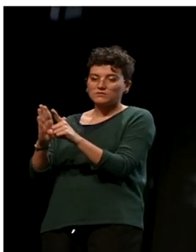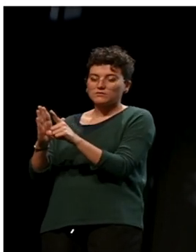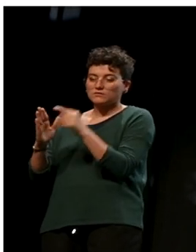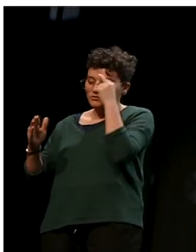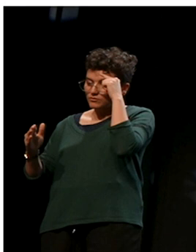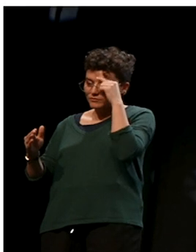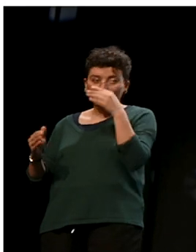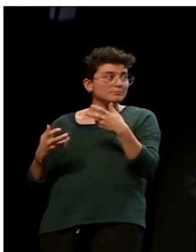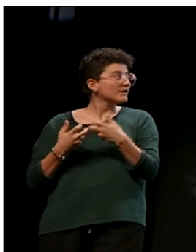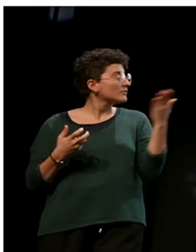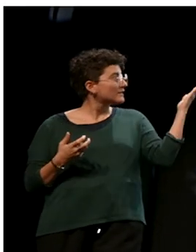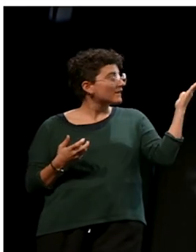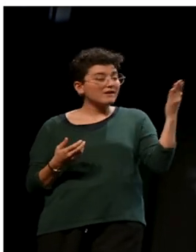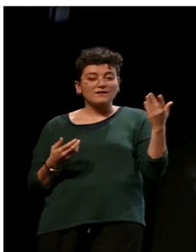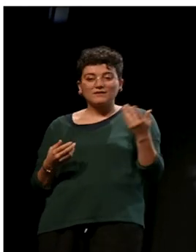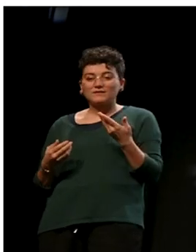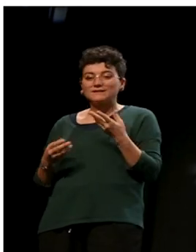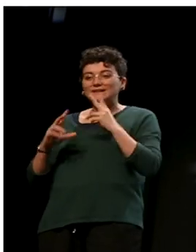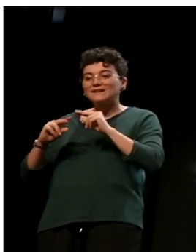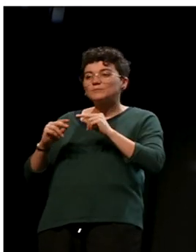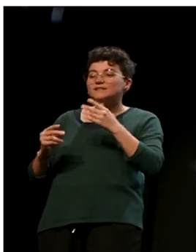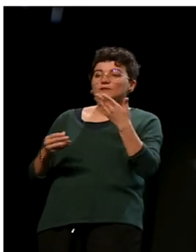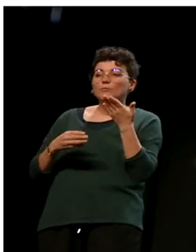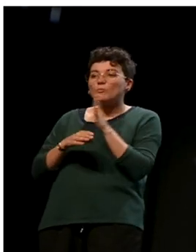comment l'utiliser à bon escient, dans un cadre